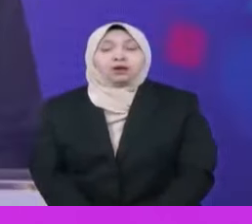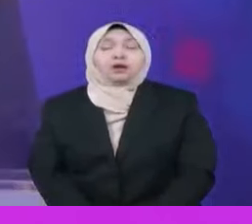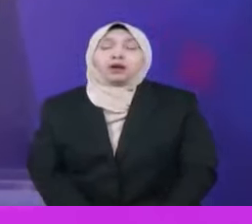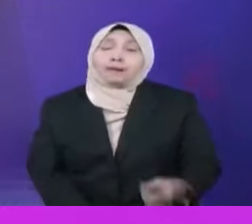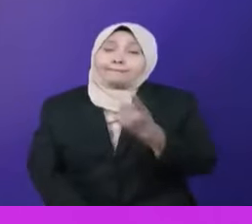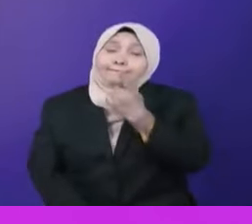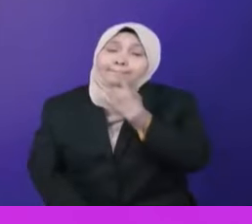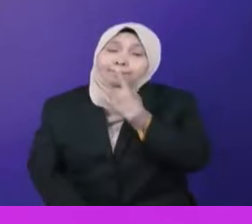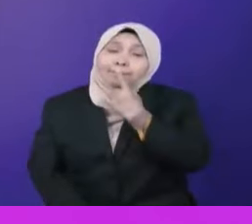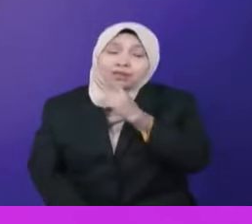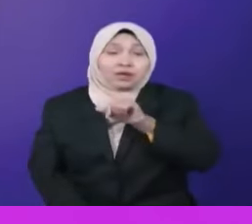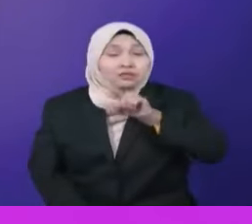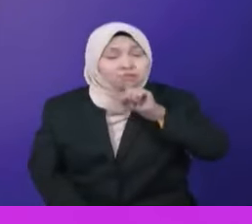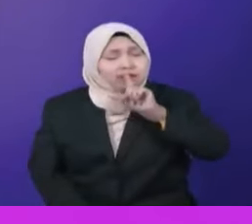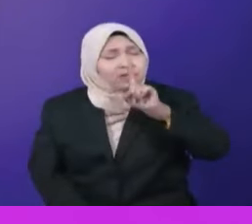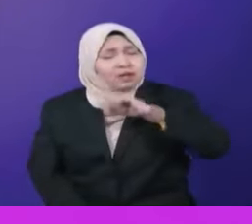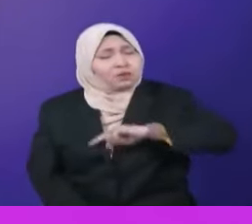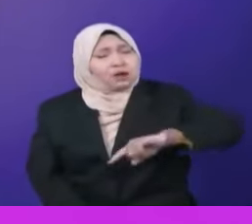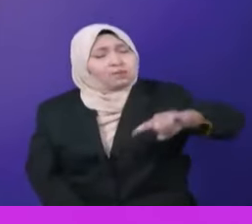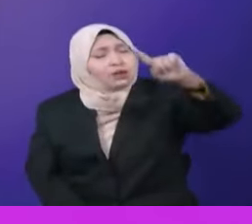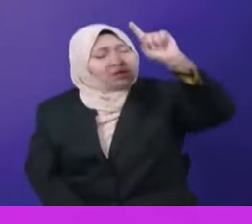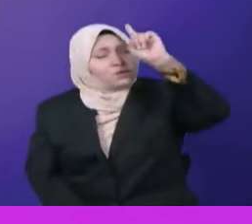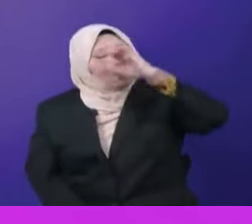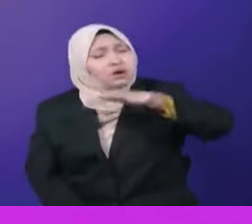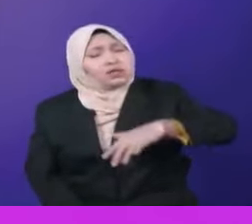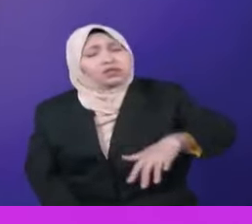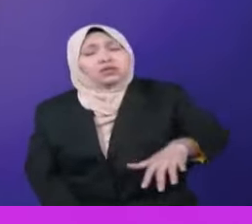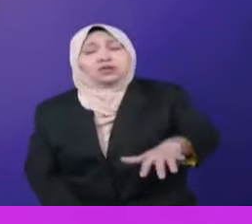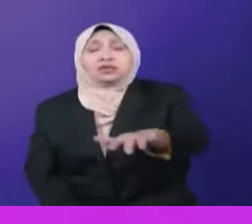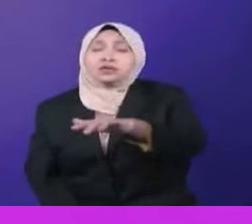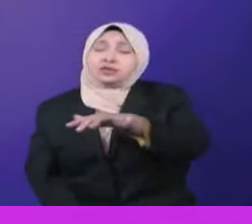بسم الله الرحمن